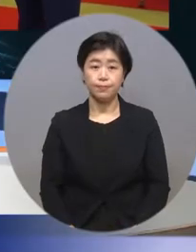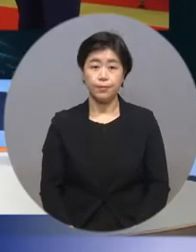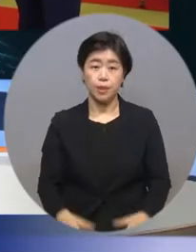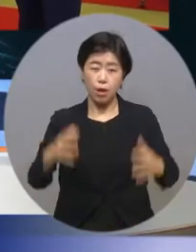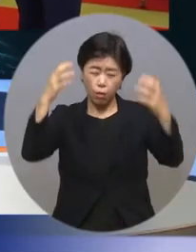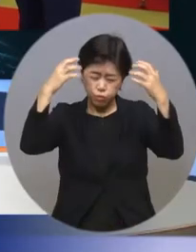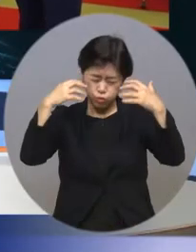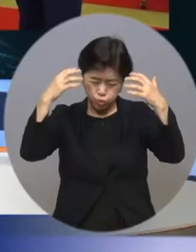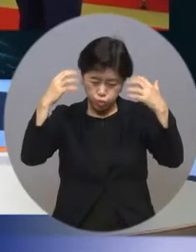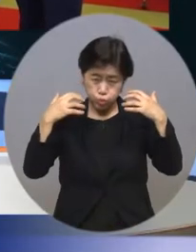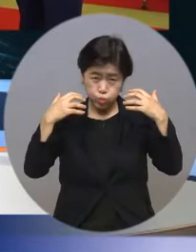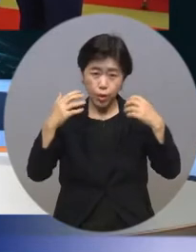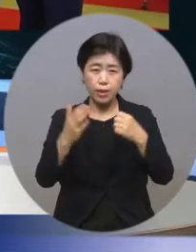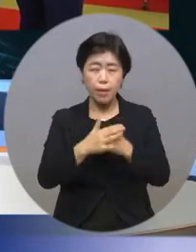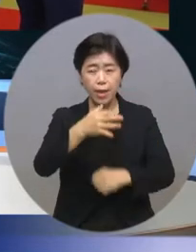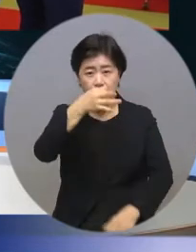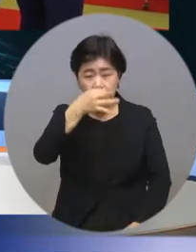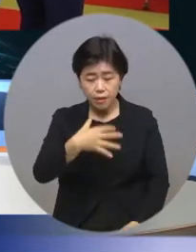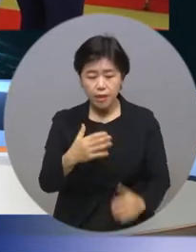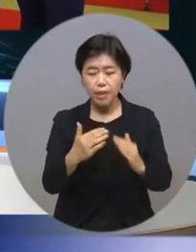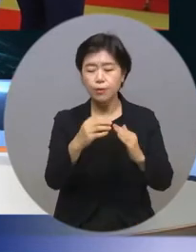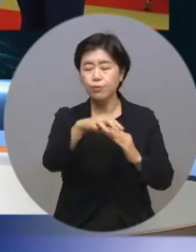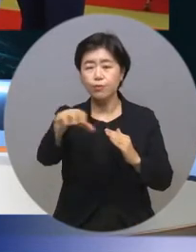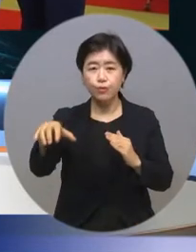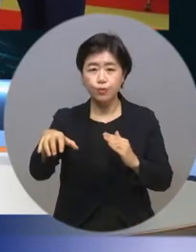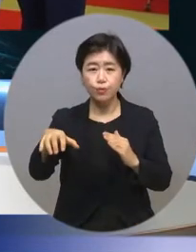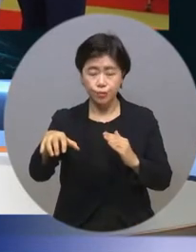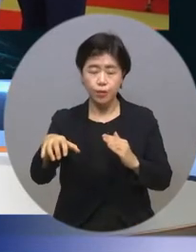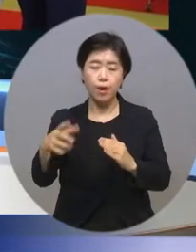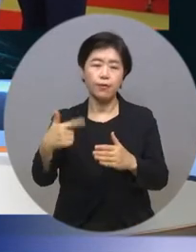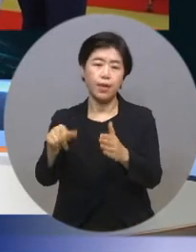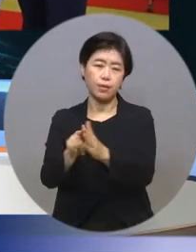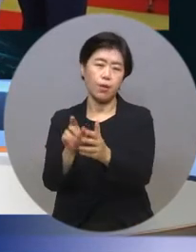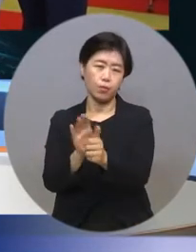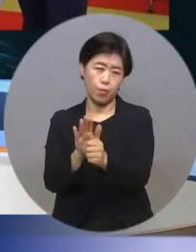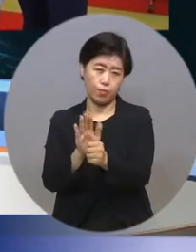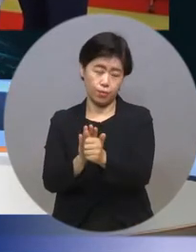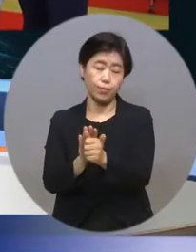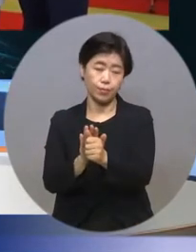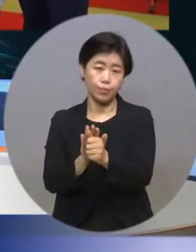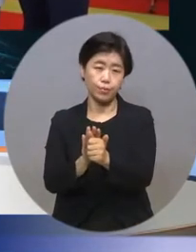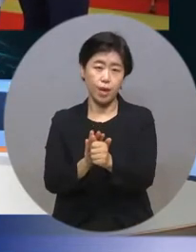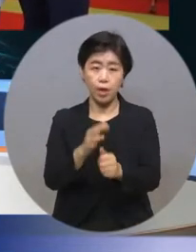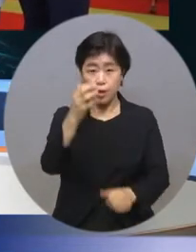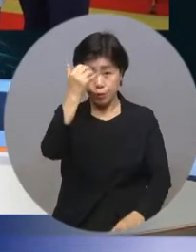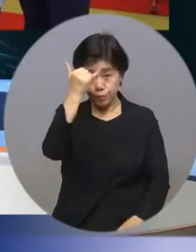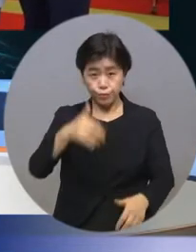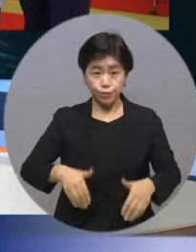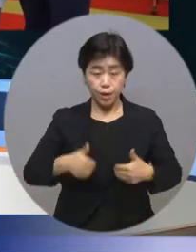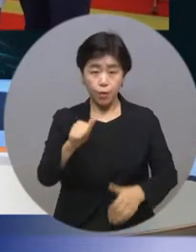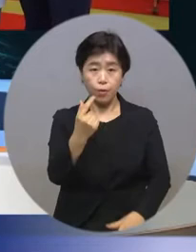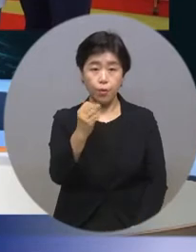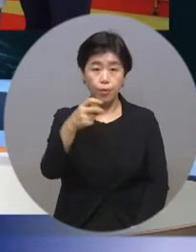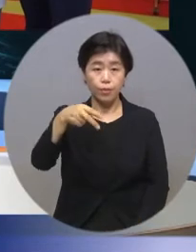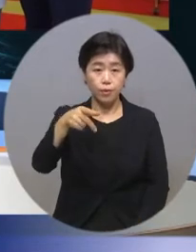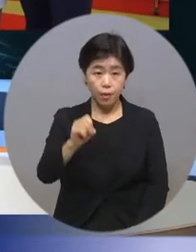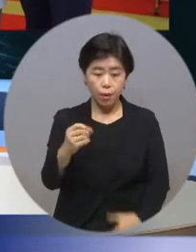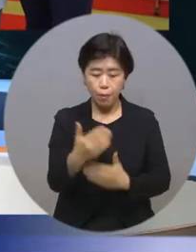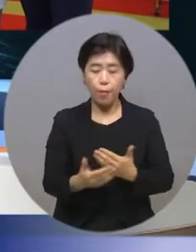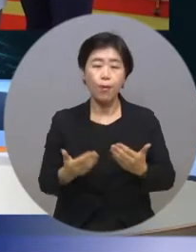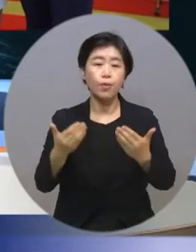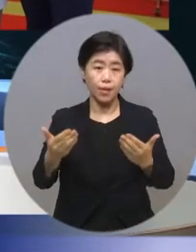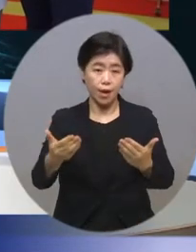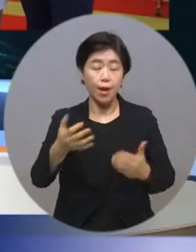폭염에 취약한 이웃들이 보다 건강한 여름을 날 수 있도록 충남 홍성에서 따뜻한 손길이 전해졌습니다.